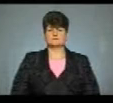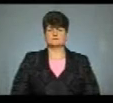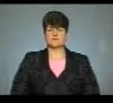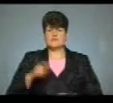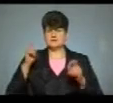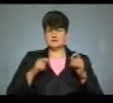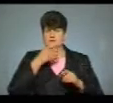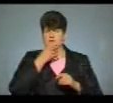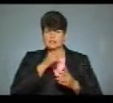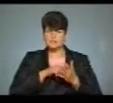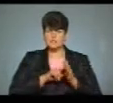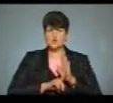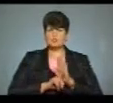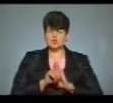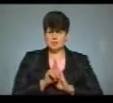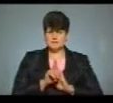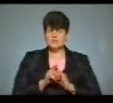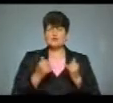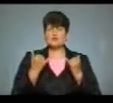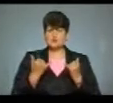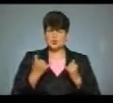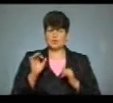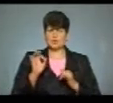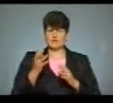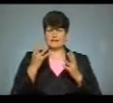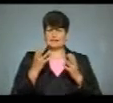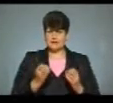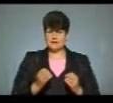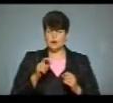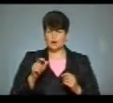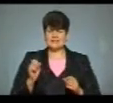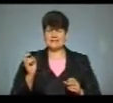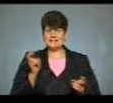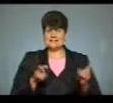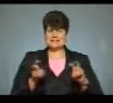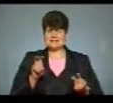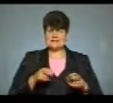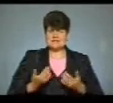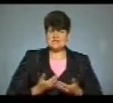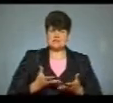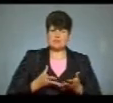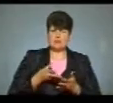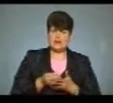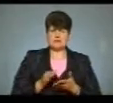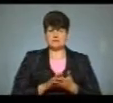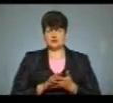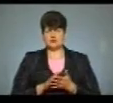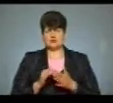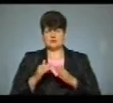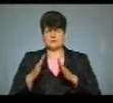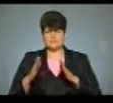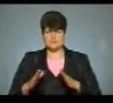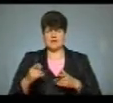Фестиваль «Файне місто» розпочався. Сьогодні нульовий день. Люди заселяються у платне та безкоштовне наметові містечка. 7